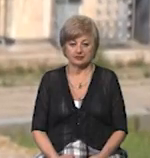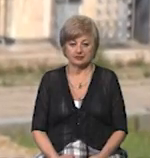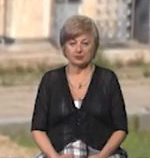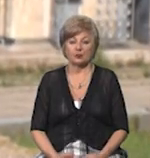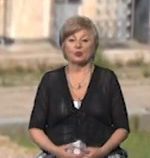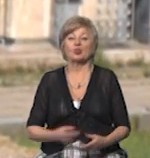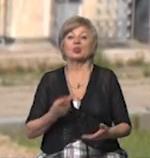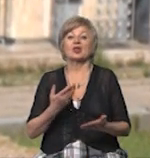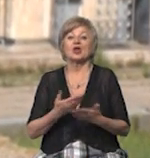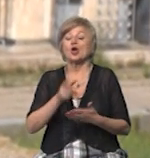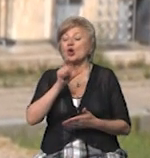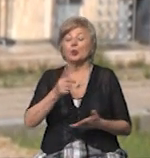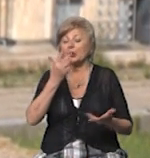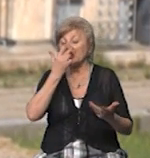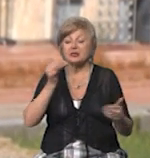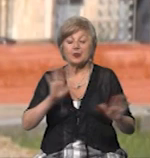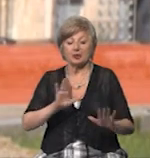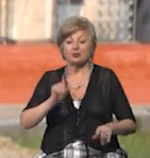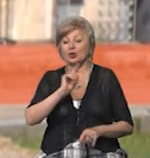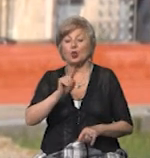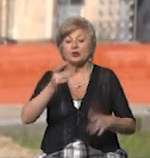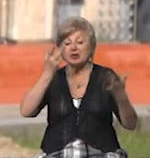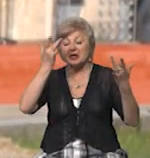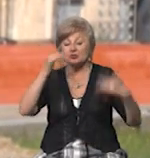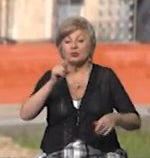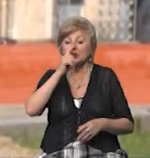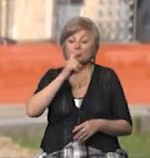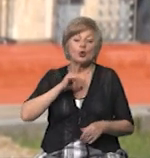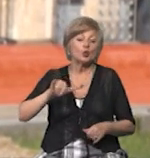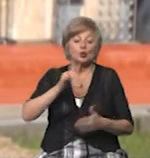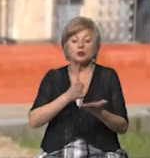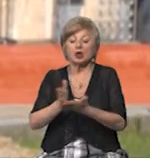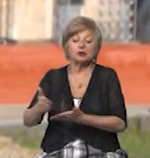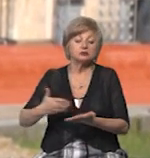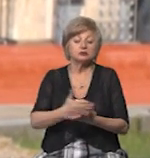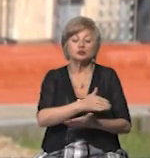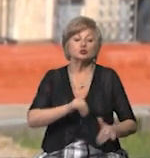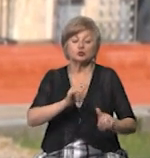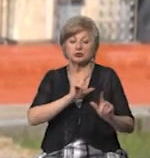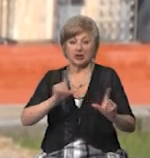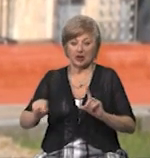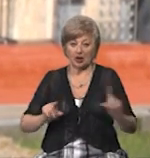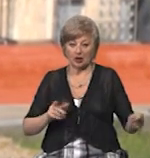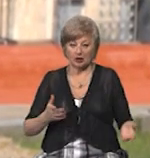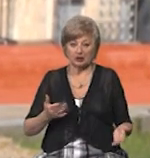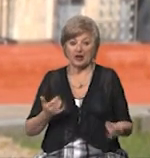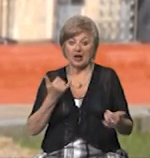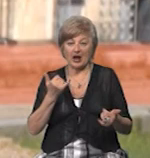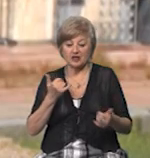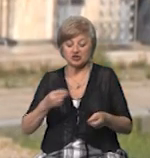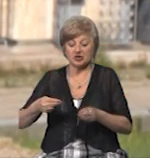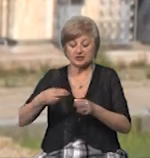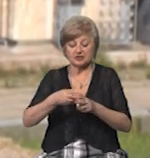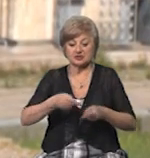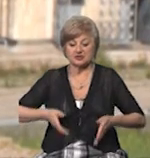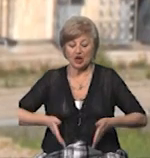Люди ще не звикли, вони трошки розгублені і не розуміють, з якого напрямку куди їм їхати. А зараз на перетині Соборного та